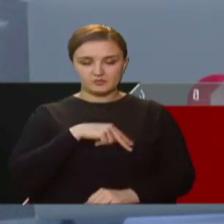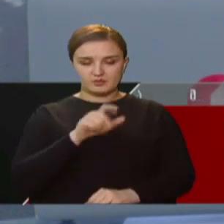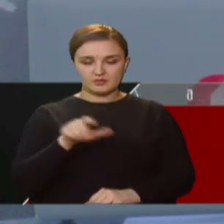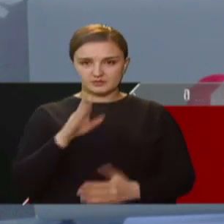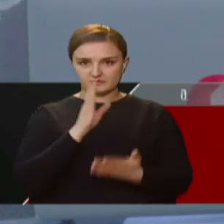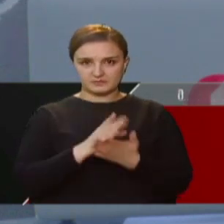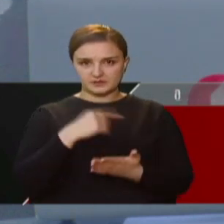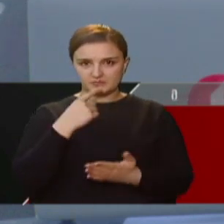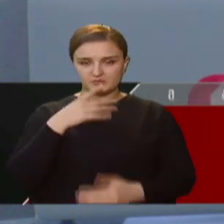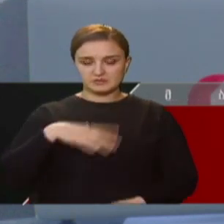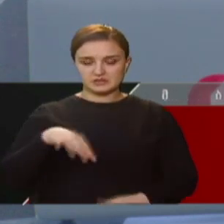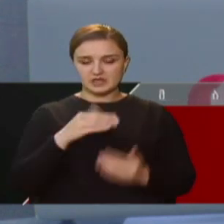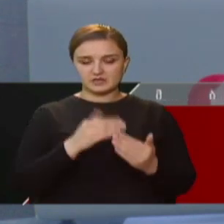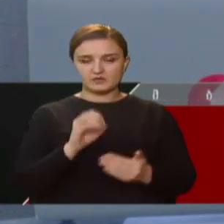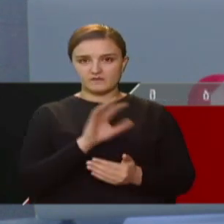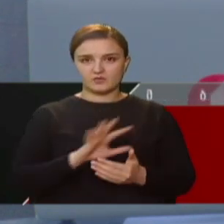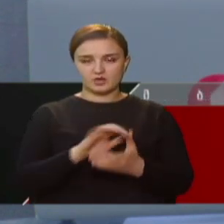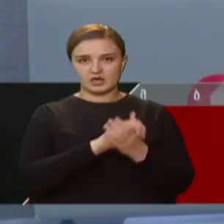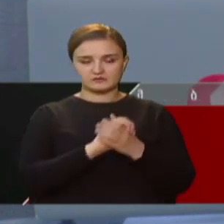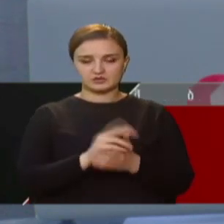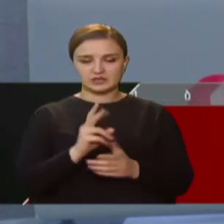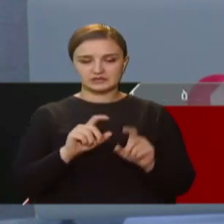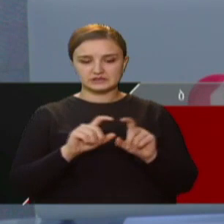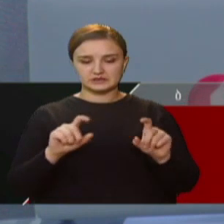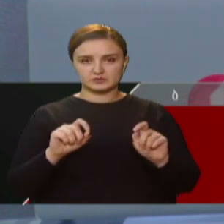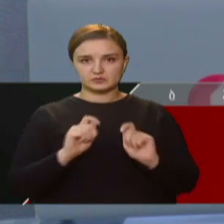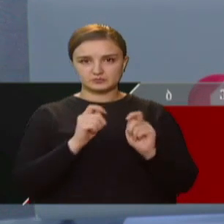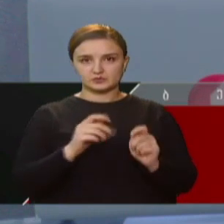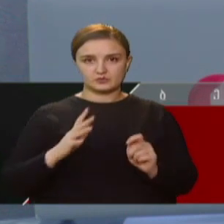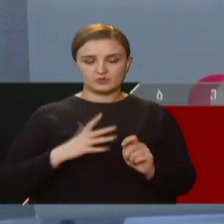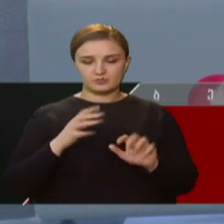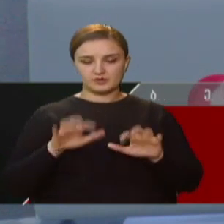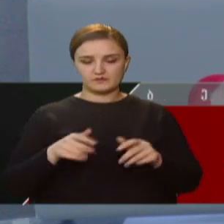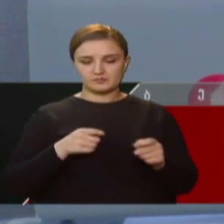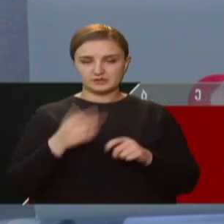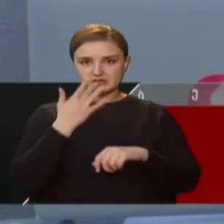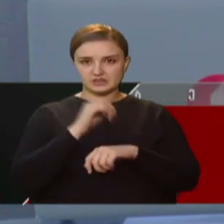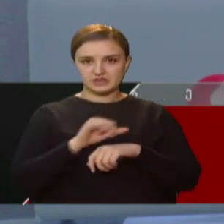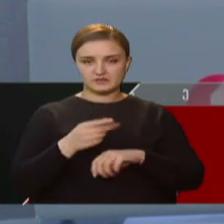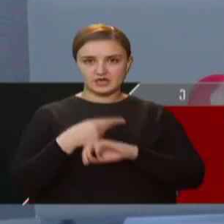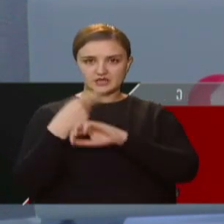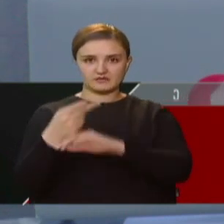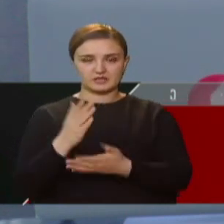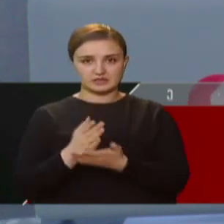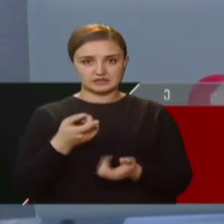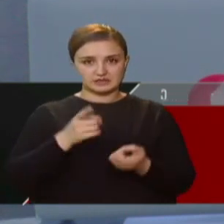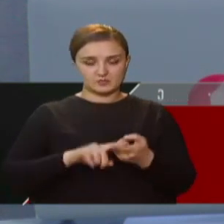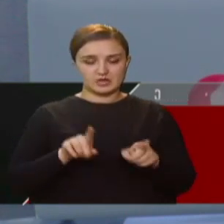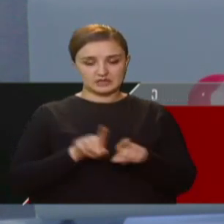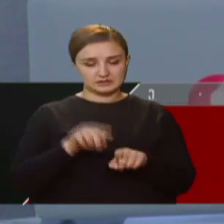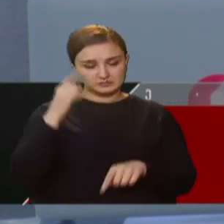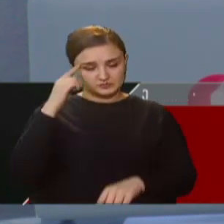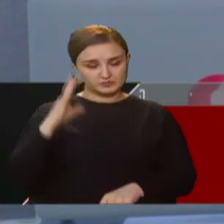pirdapere ambobs rom Sakartvelosთვის Evrokavshiris kandidati statusis miniceba qopili prezidentis sazgvargaret gadaqvanazea damokidebuli. Ase